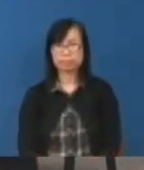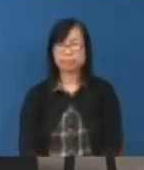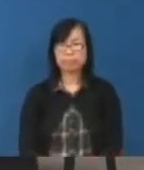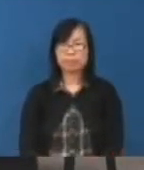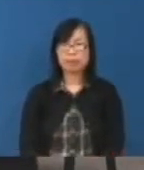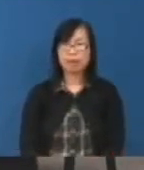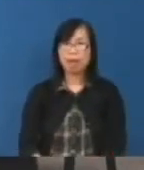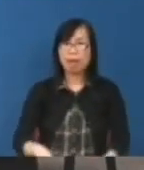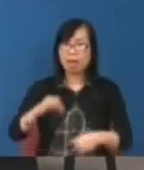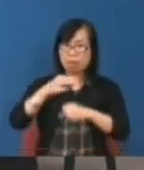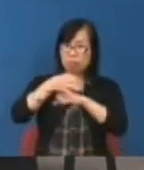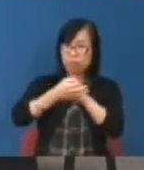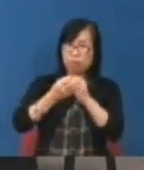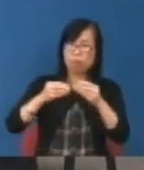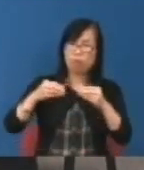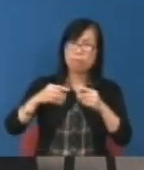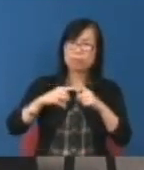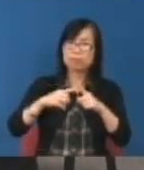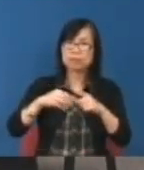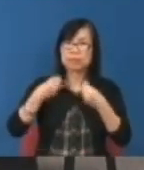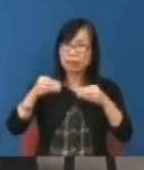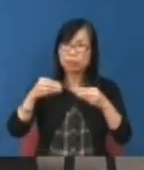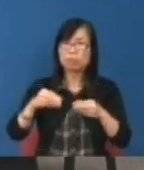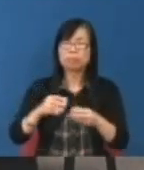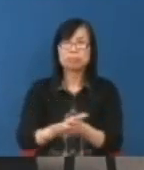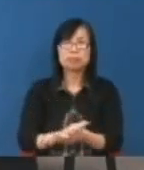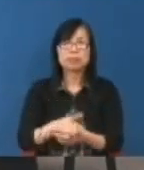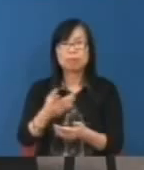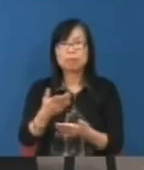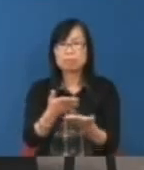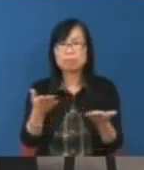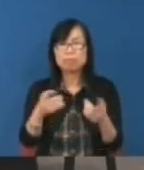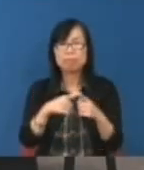國民教育，天怒人怨。咩